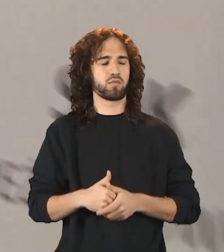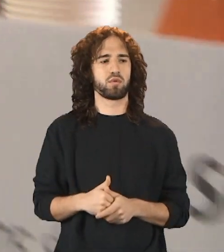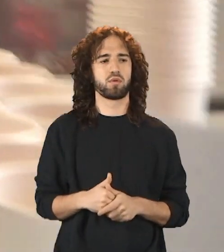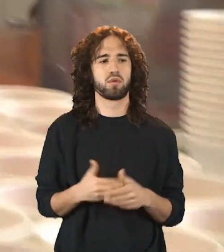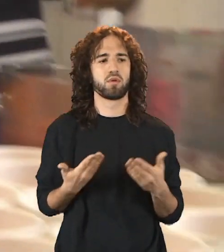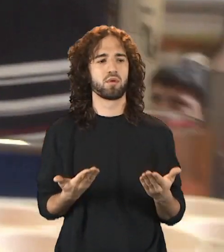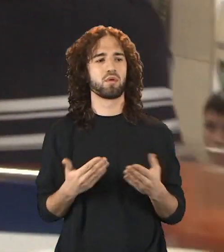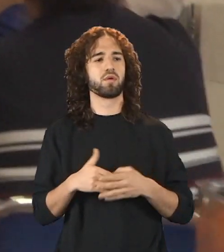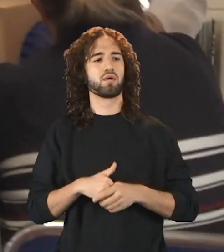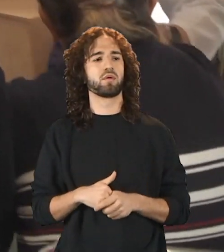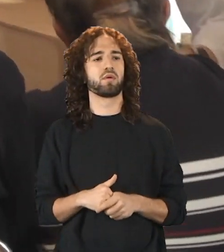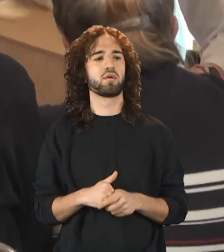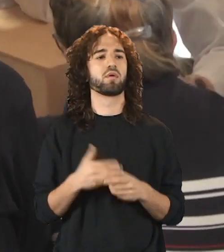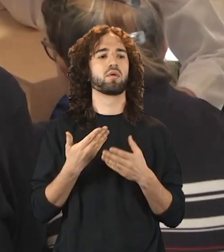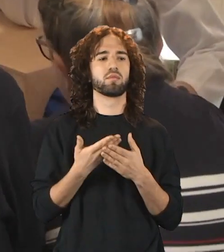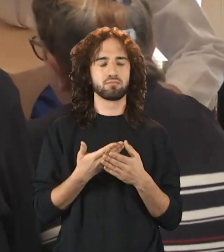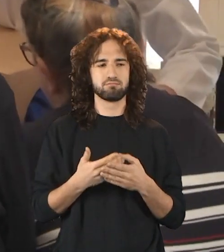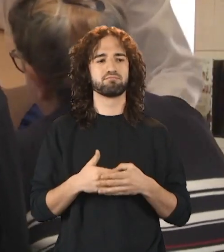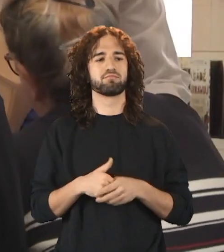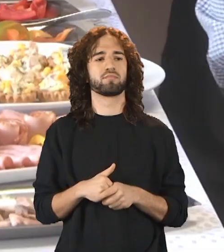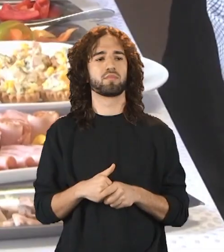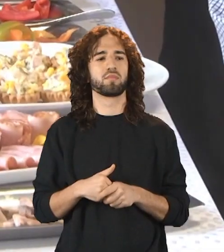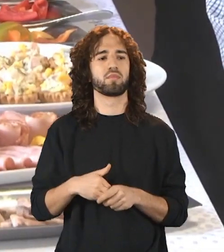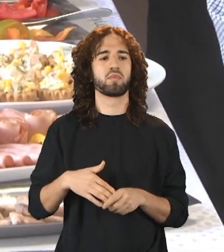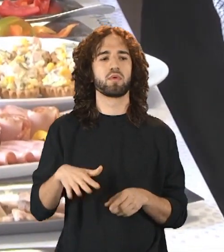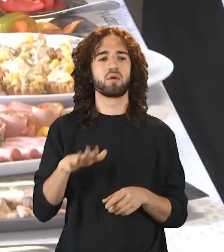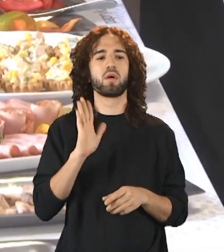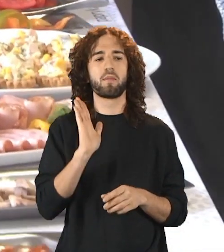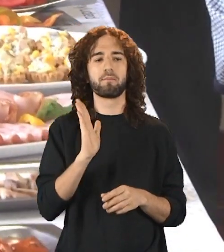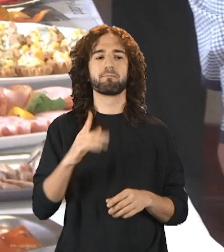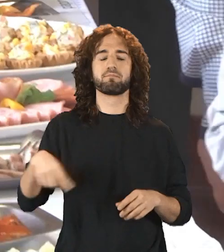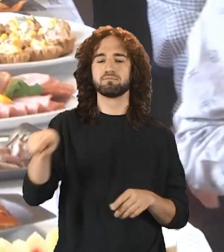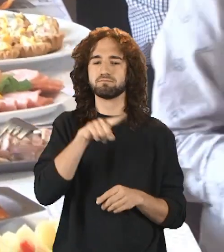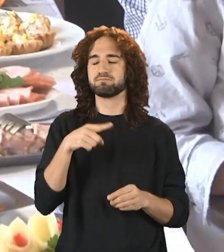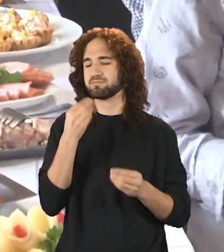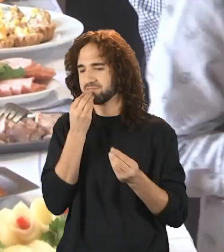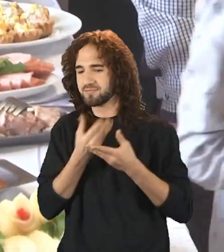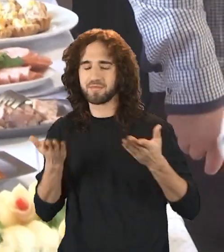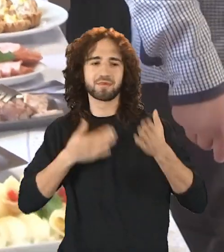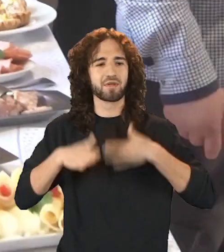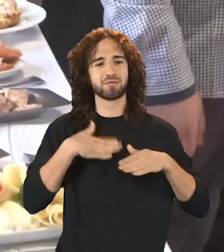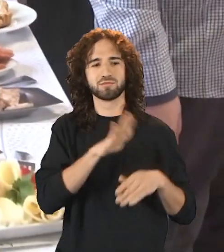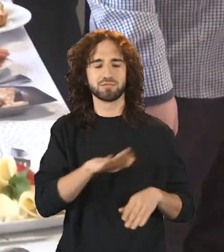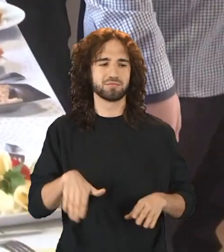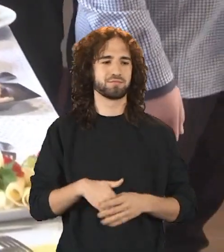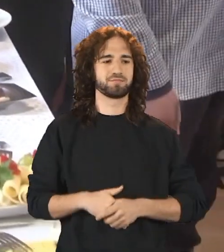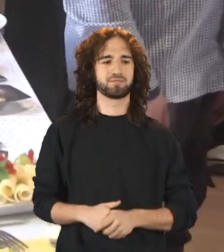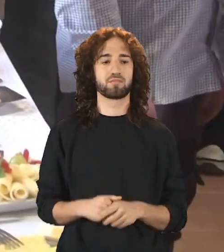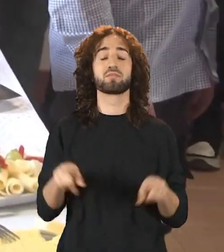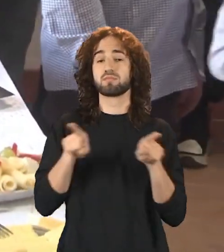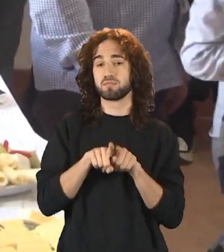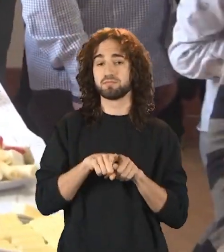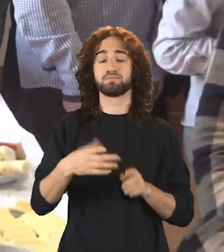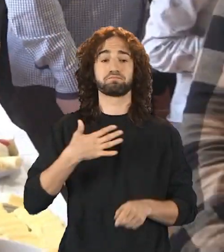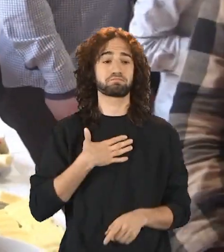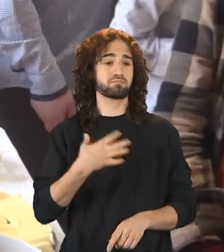zdrowe słodycze, które będą nas cieszyć, a jednocześnie będą dobrym posiłkiem. My mamy dzisiaj zaproszonych też gości.